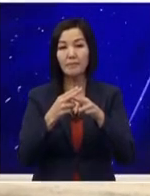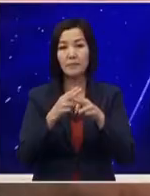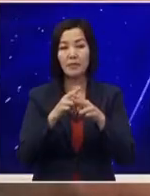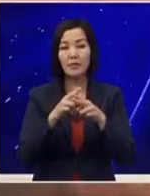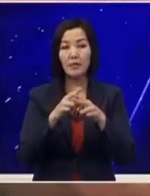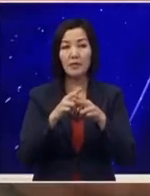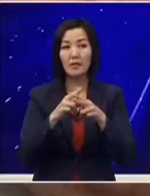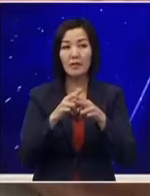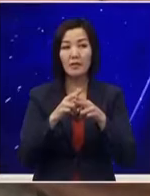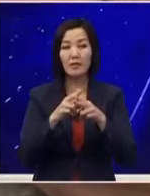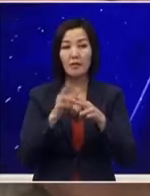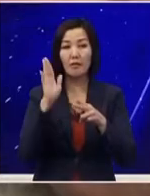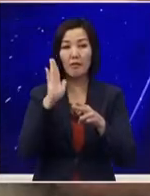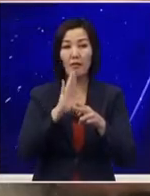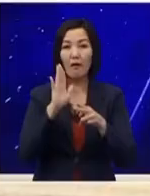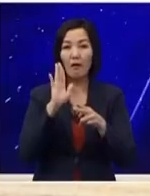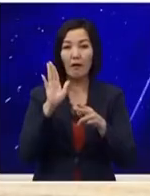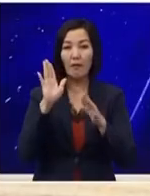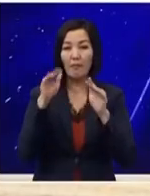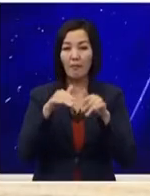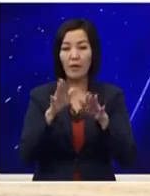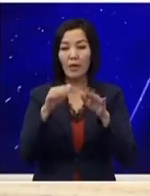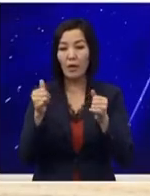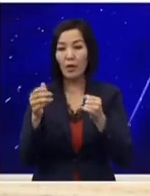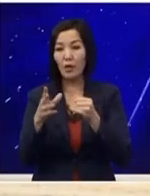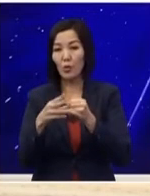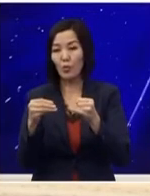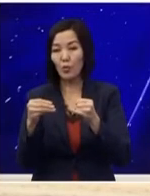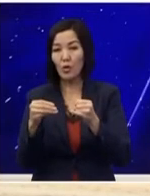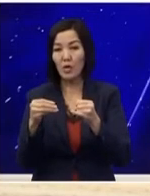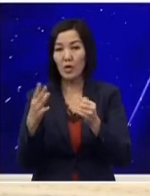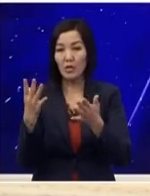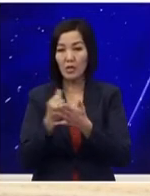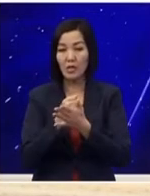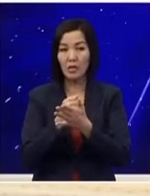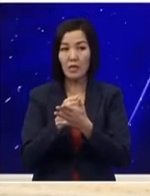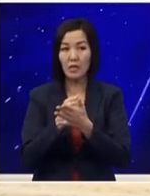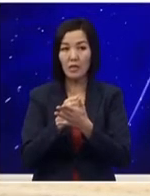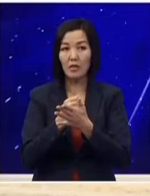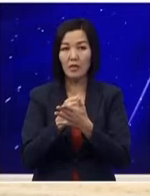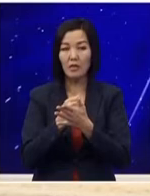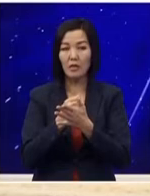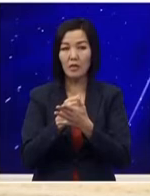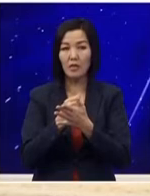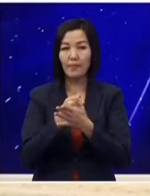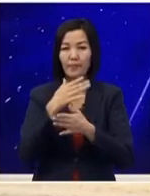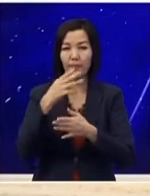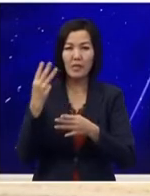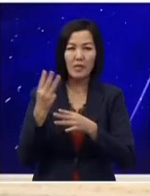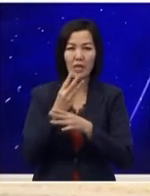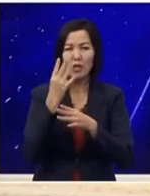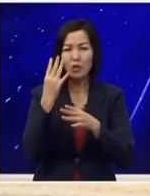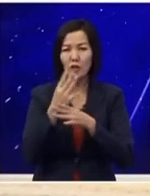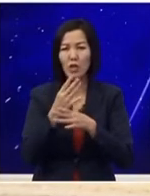Сейтбеком прямо на берегу мы нашли эту книгу. Она была в упаковке. В целлофане, 3-4